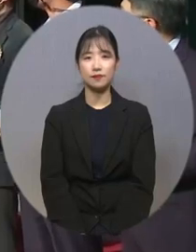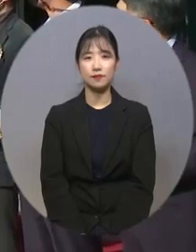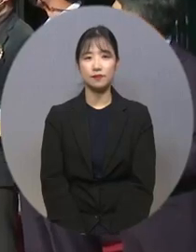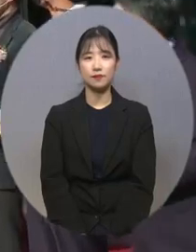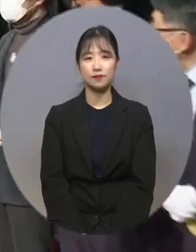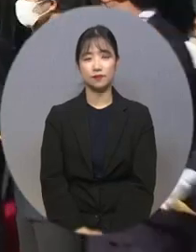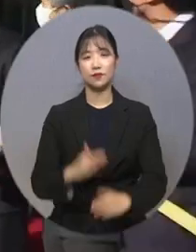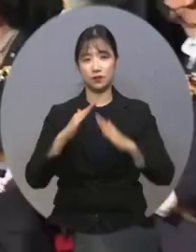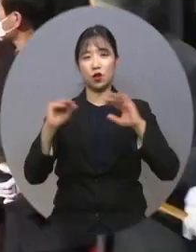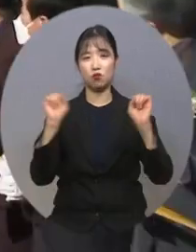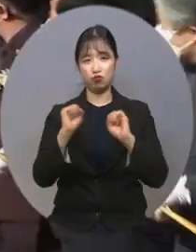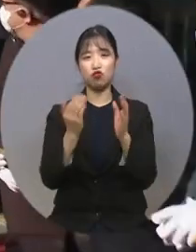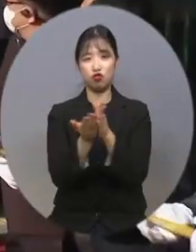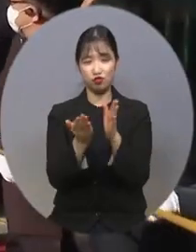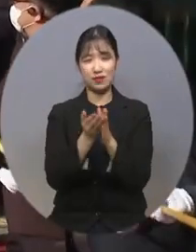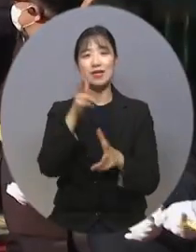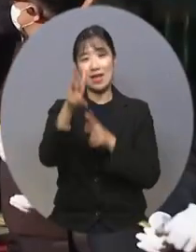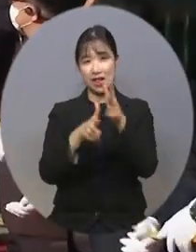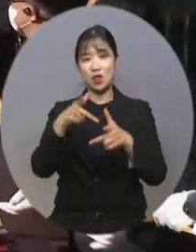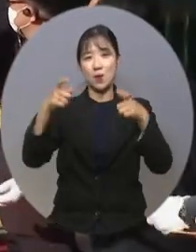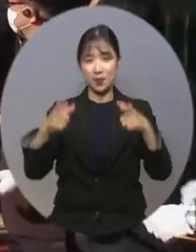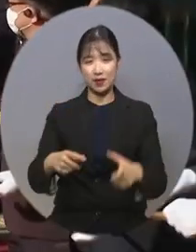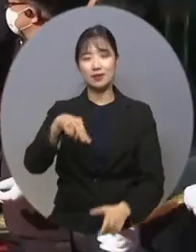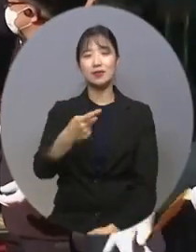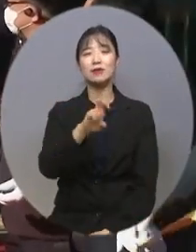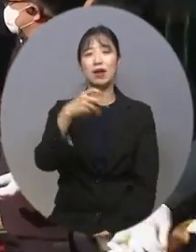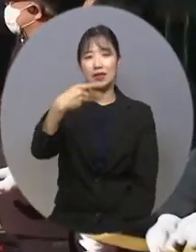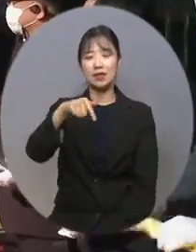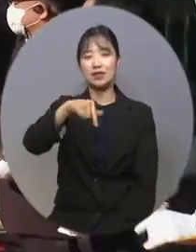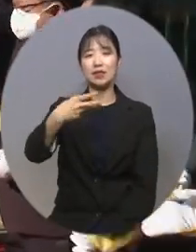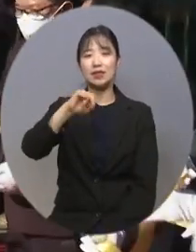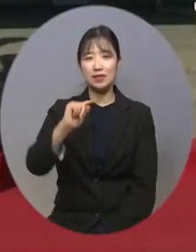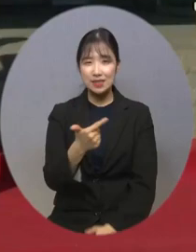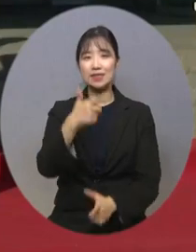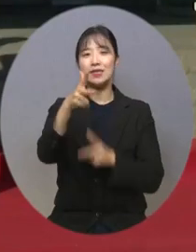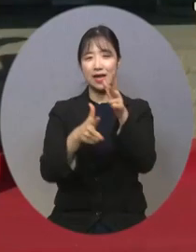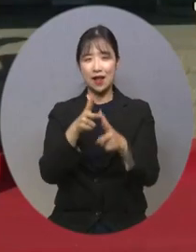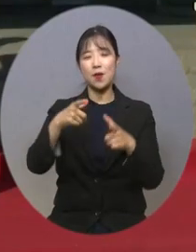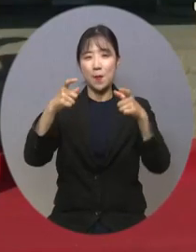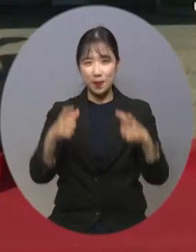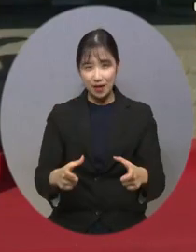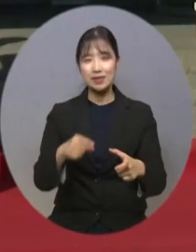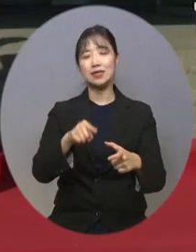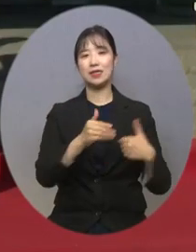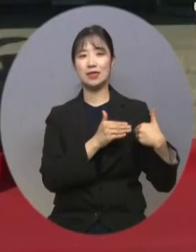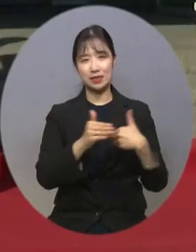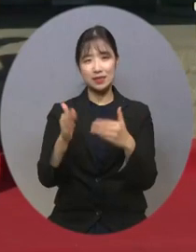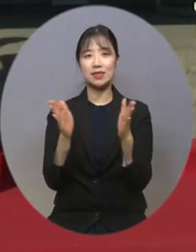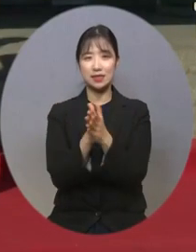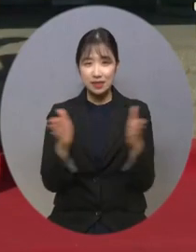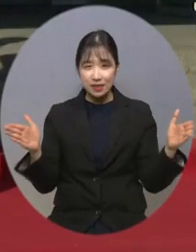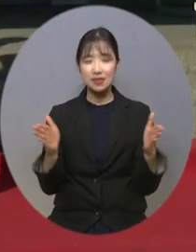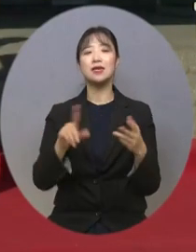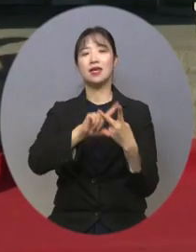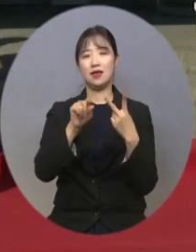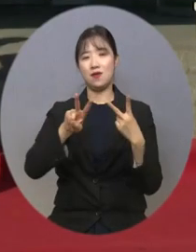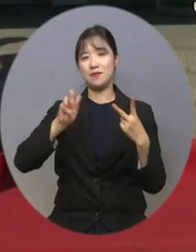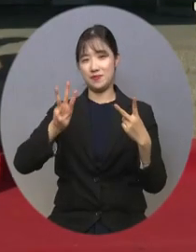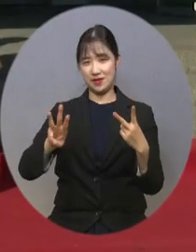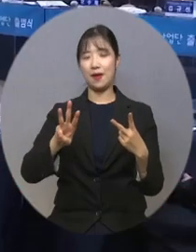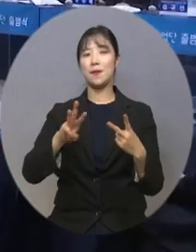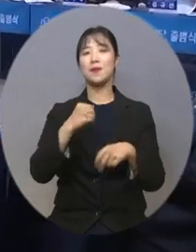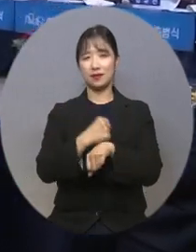전북 군산시는 군산 산업단지에서 스마트 그린 산업단지 조성 사업을 본격 추진하는 출범식을 지난 23일